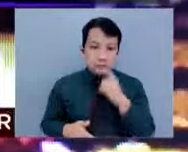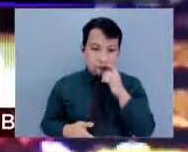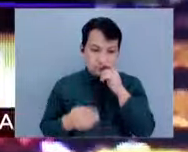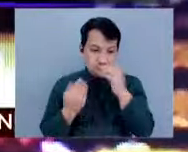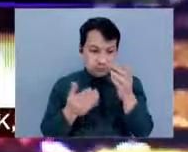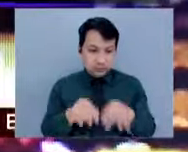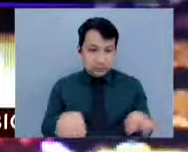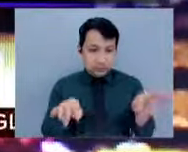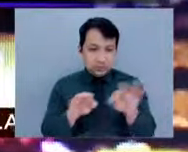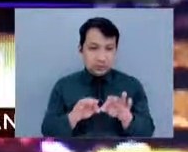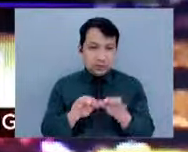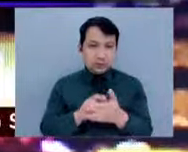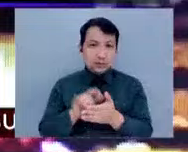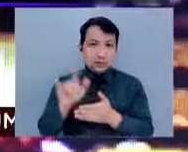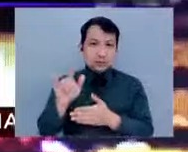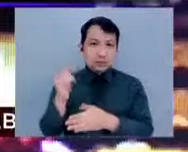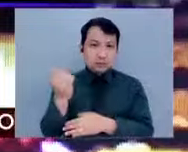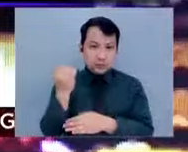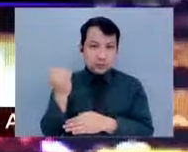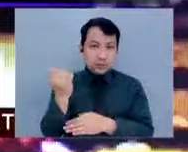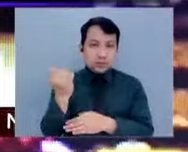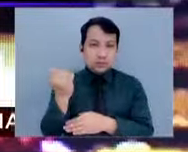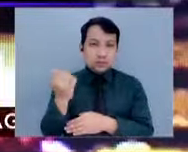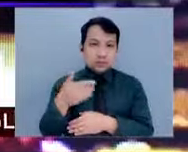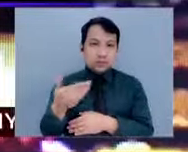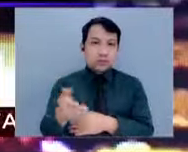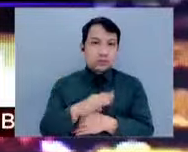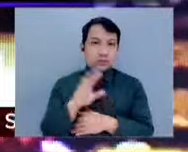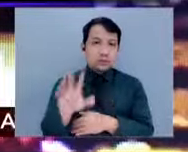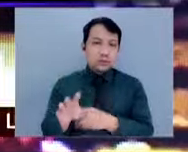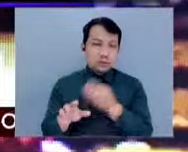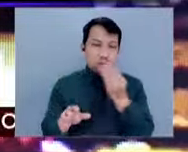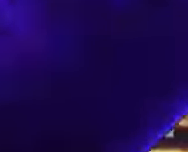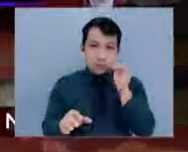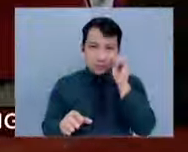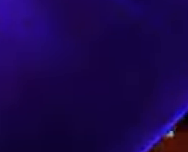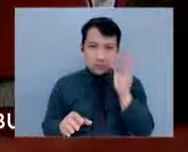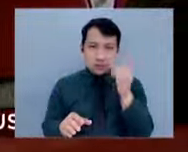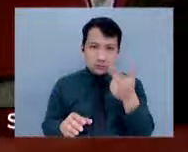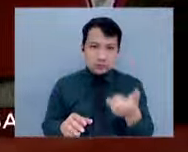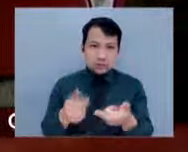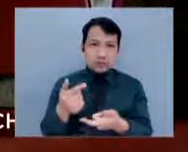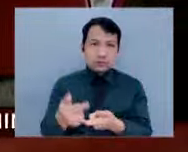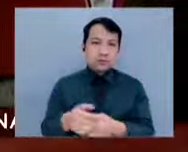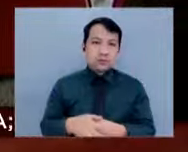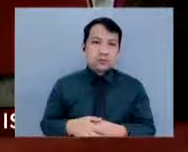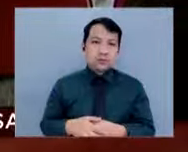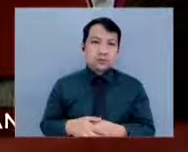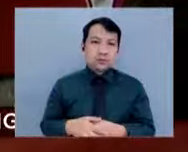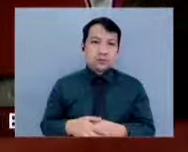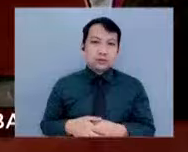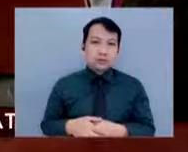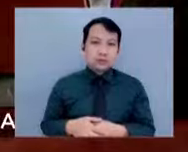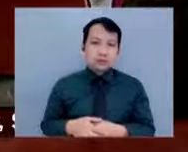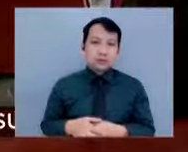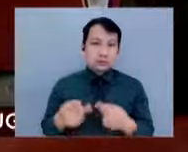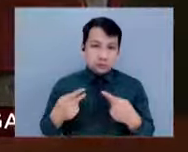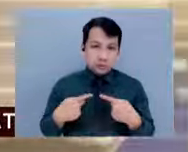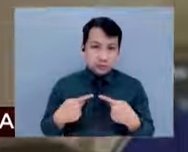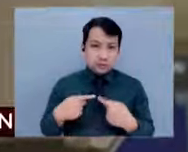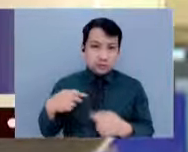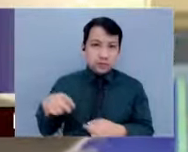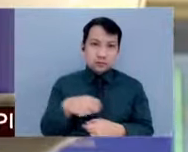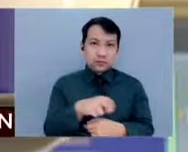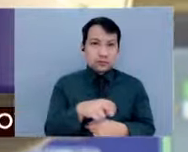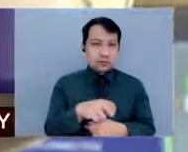mga airlines sa emergency. Nasa frontline ng balitang yan si Shaila Francisco. Sa gitna ng biyahe, napansin